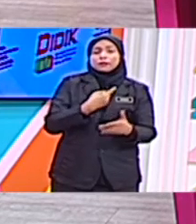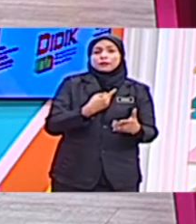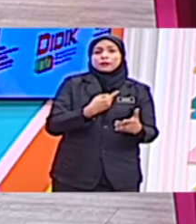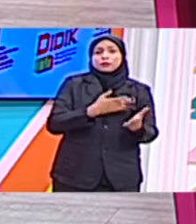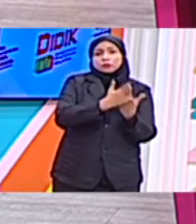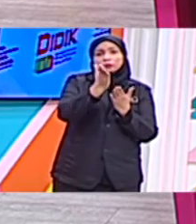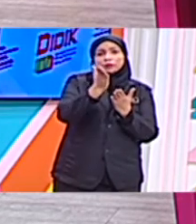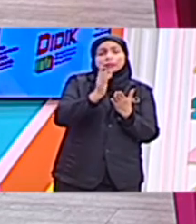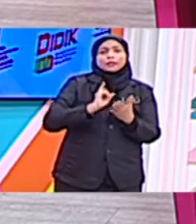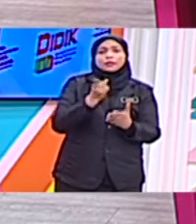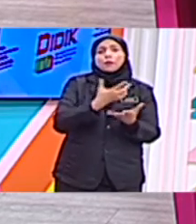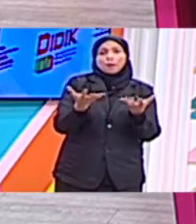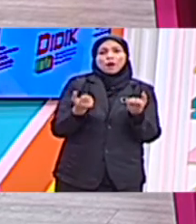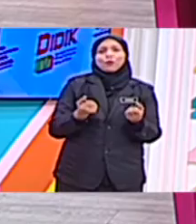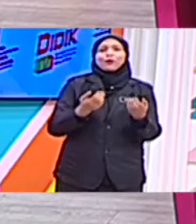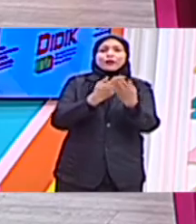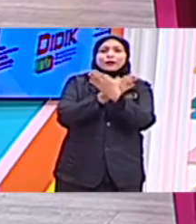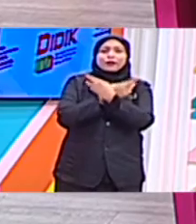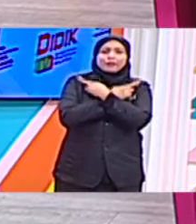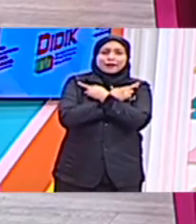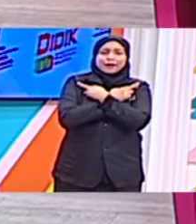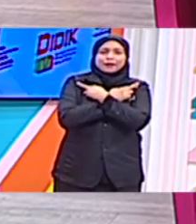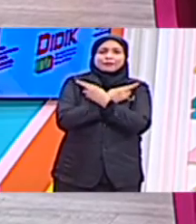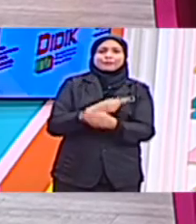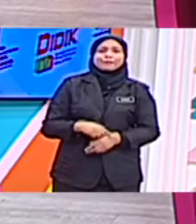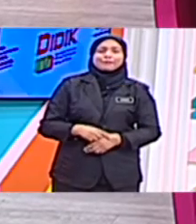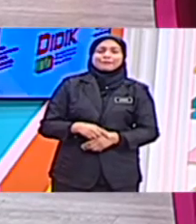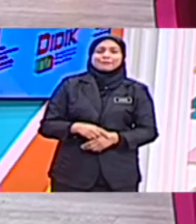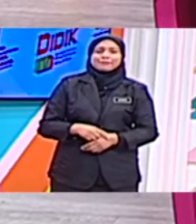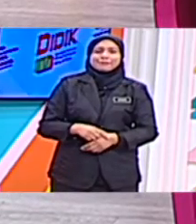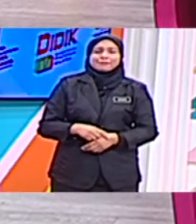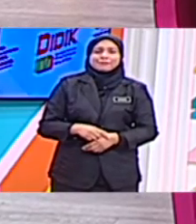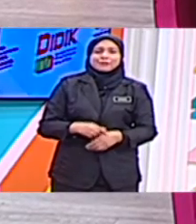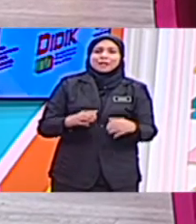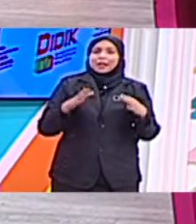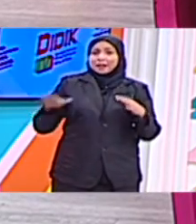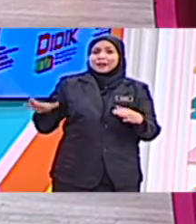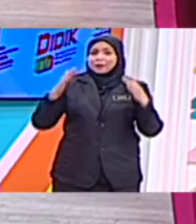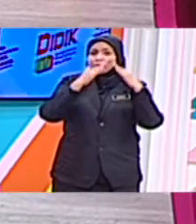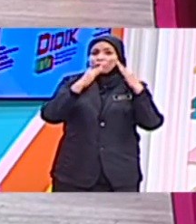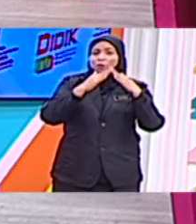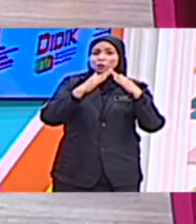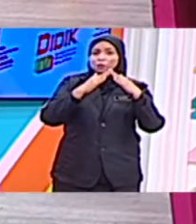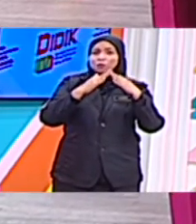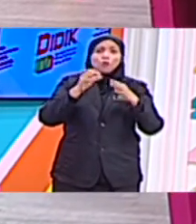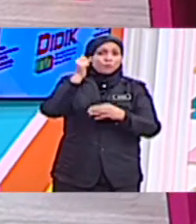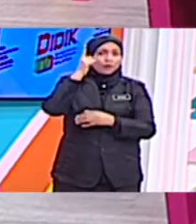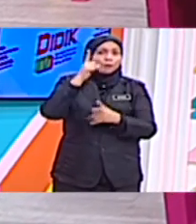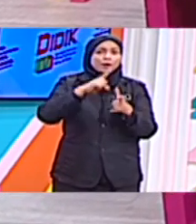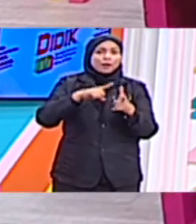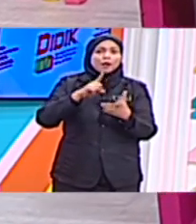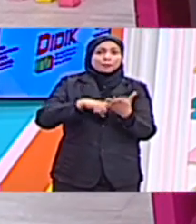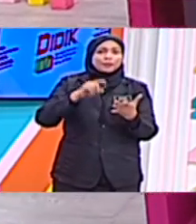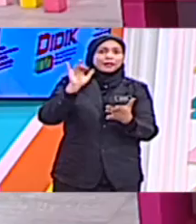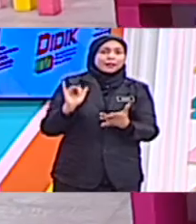topik ini, kita nak rehat sekejap. Kita bagi murid-murid dalam talian juga adik-adik dekat rumah tu serap dan hadam apa benda yang telah